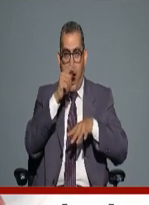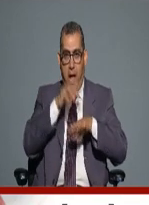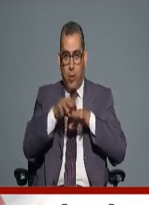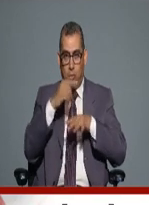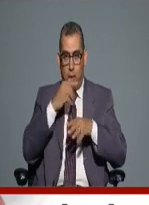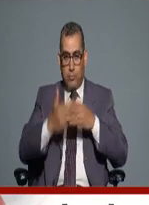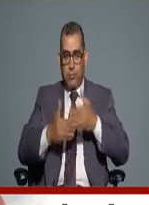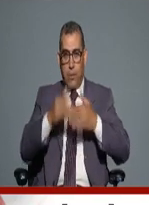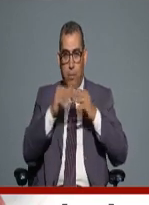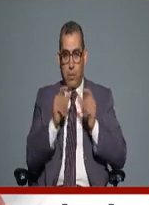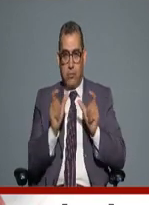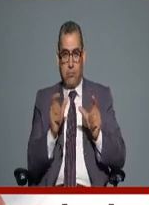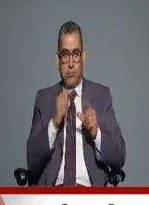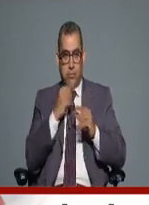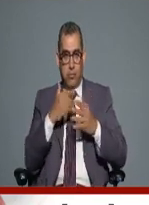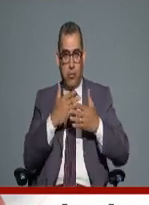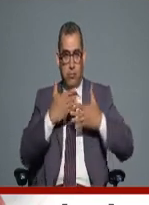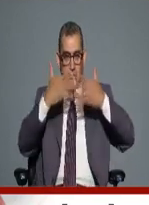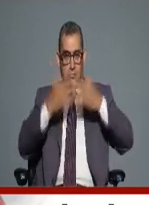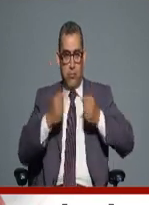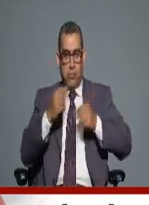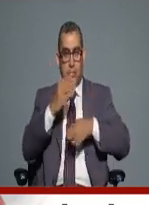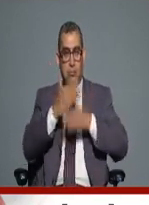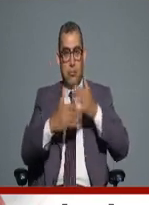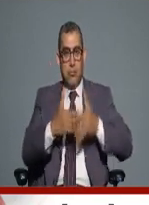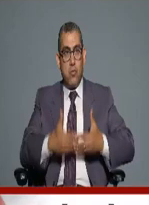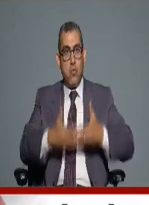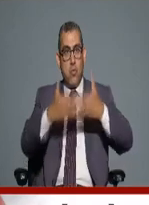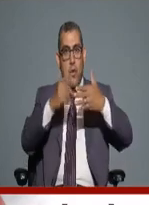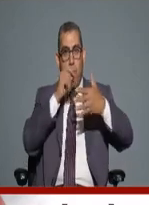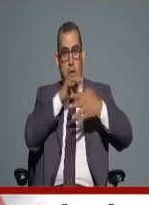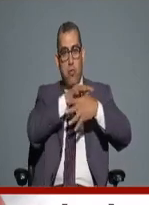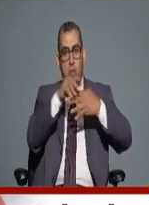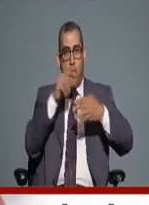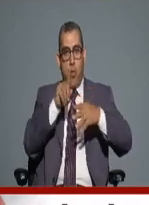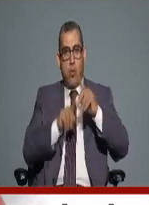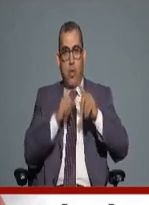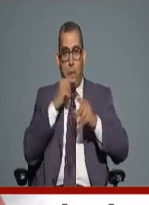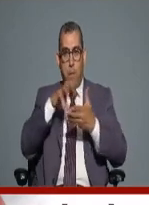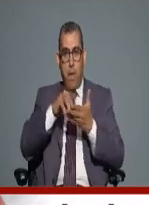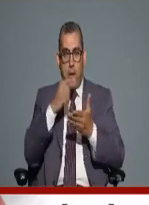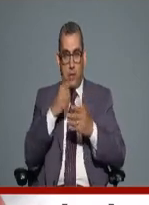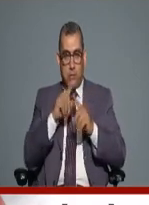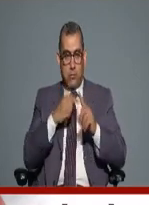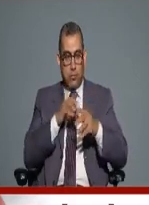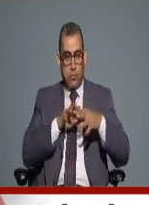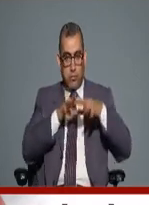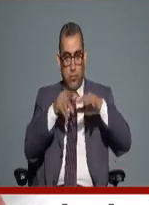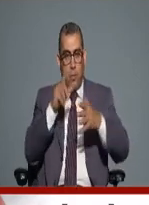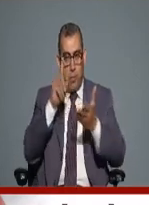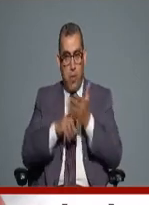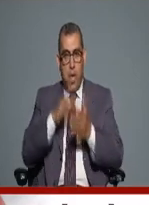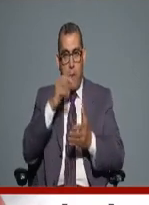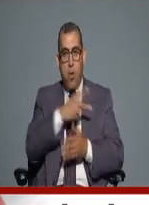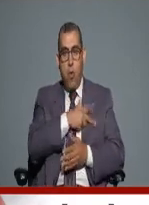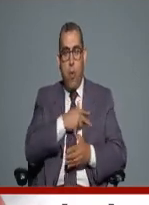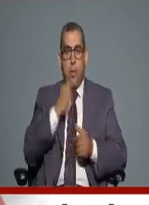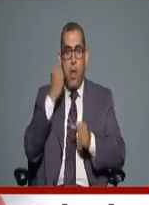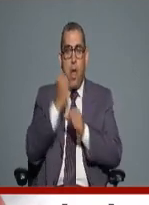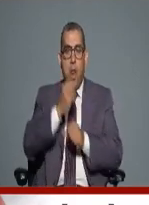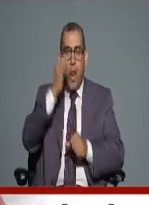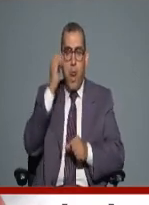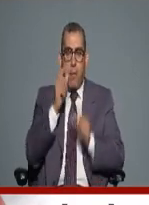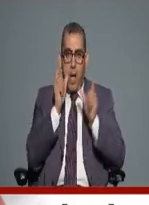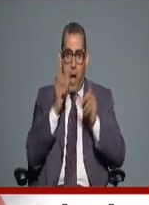الأمان لمصر، وهو أهم منشأ من منشآت وزارة الموارد المائية والري، وكان لازم الدولة دايما تحافظ